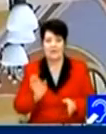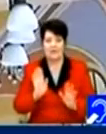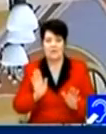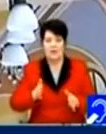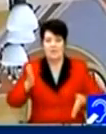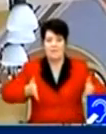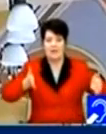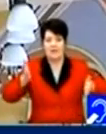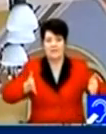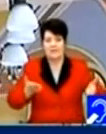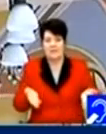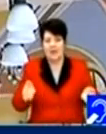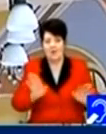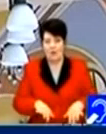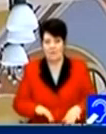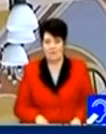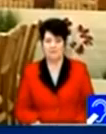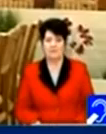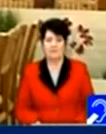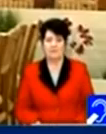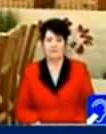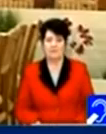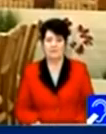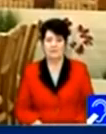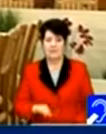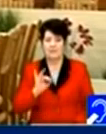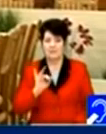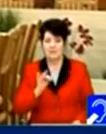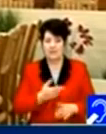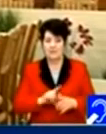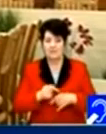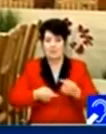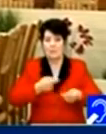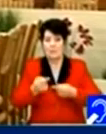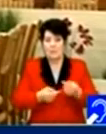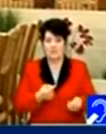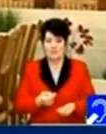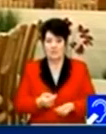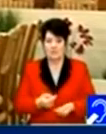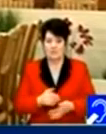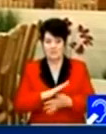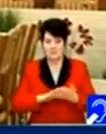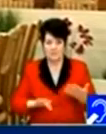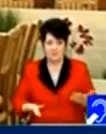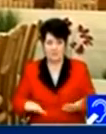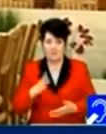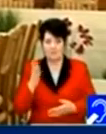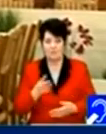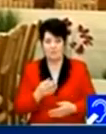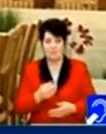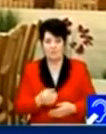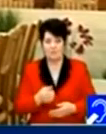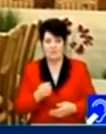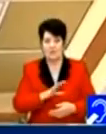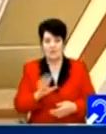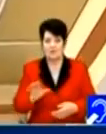pereții, pentru că în interior nu exista nimic. Și acest proces era continuu pentru că instituția nu și-a asistat activitatea nici